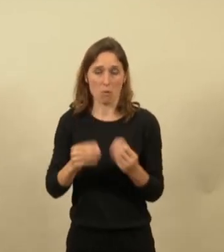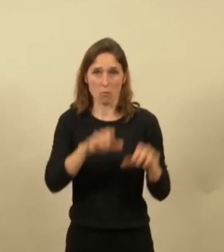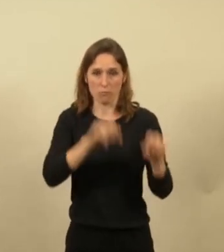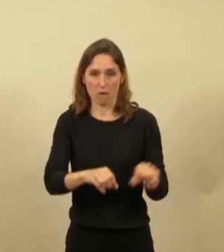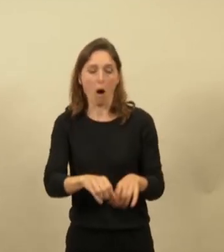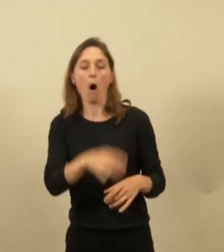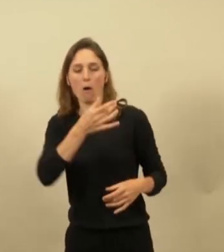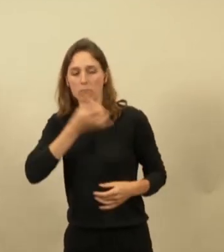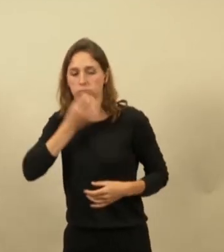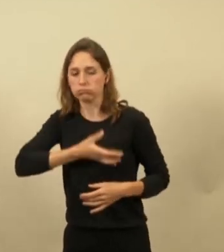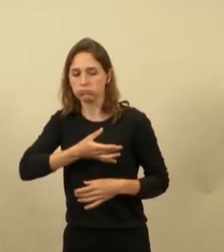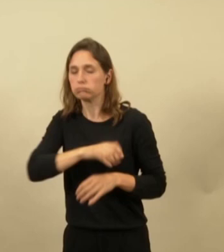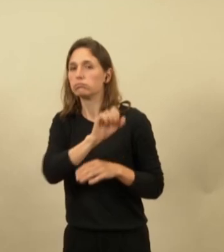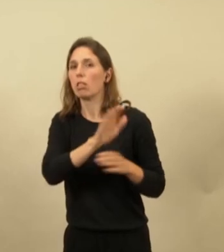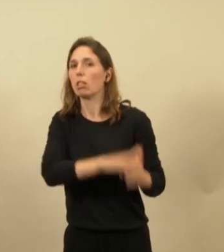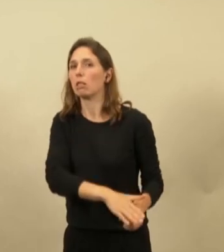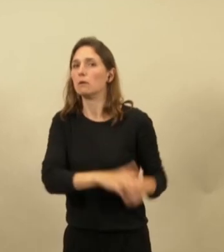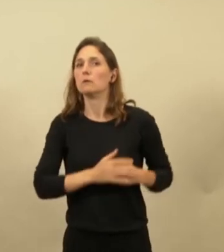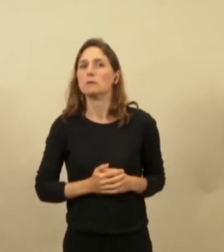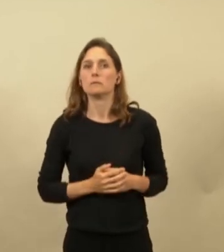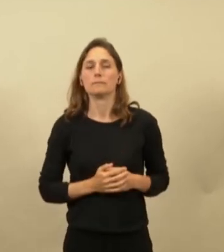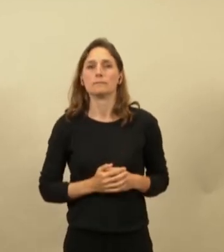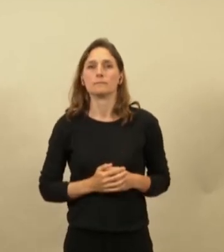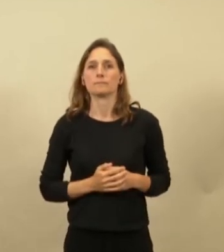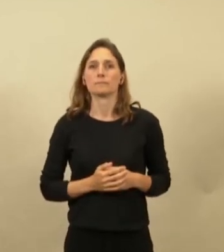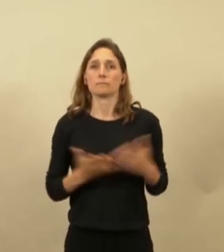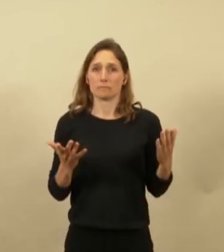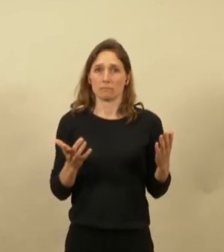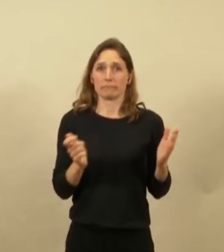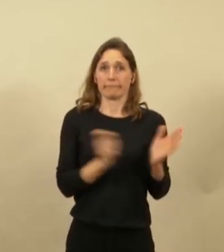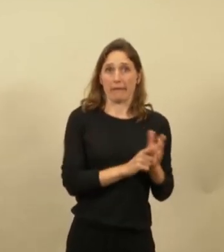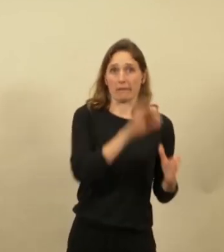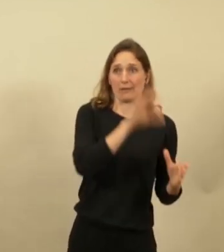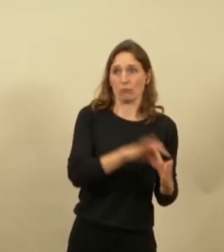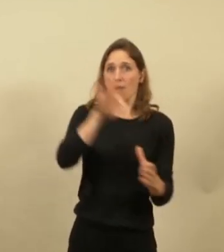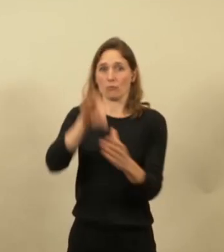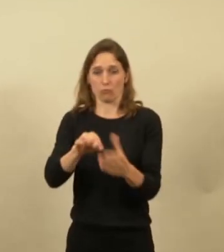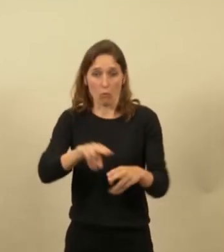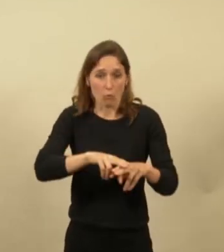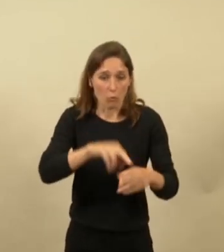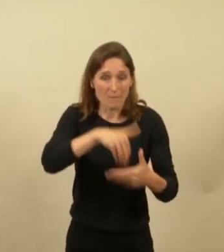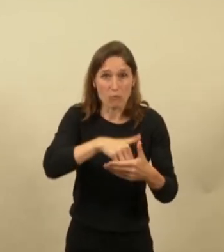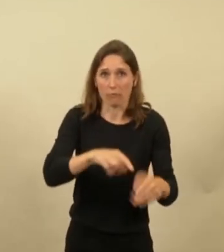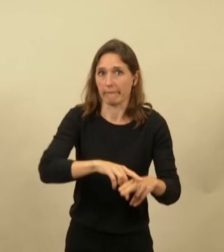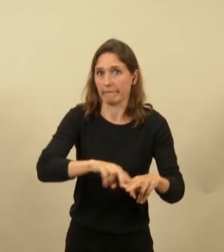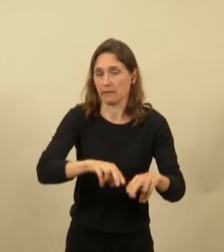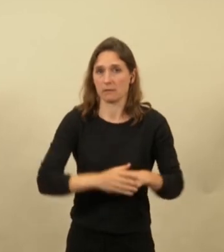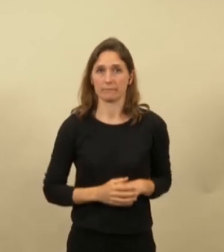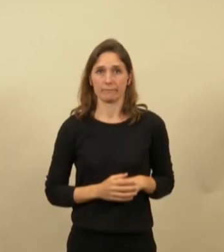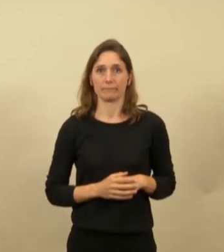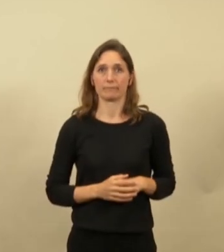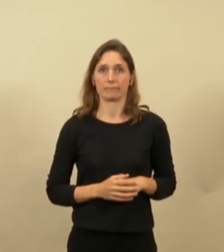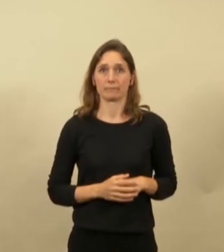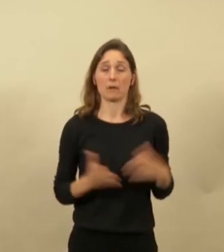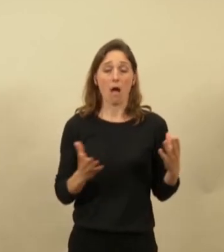populaire entre ces deux échéances électorales et hormis le geste donc du bulletin glissé dans l'urne